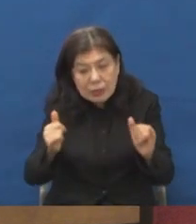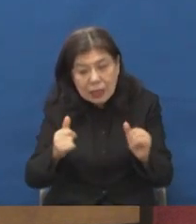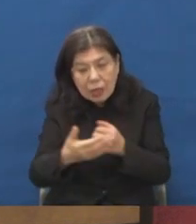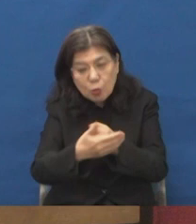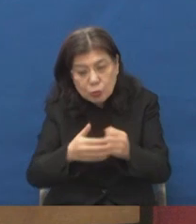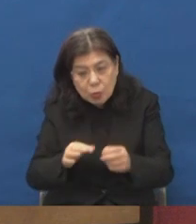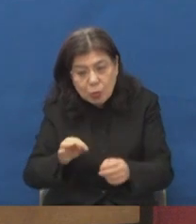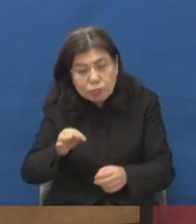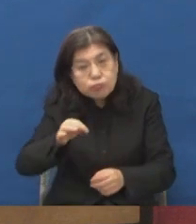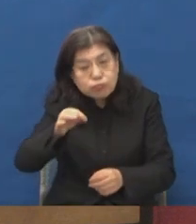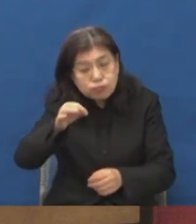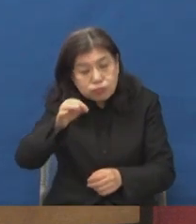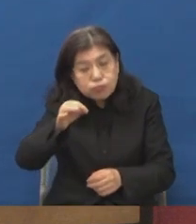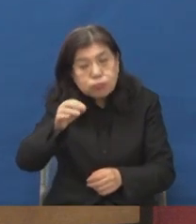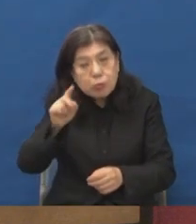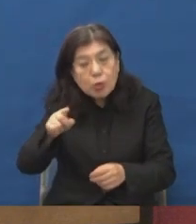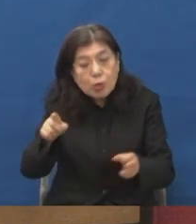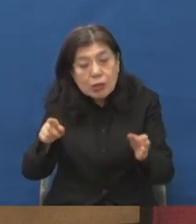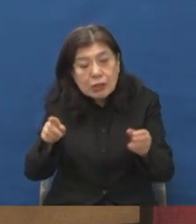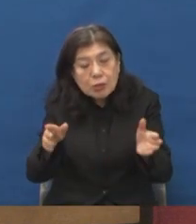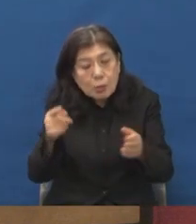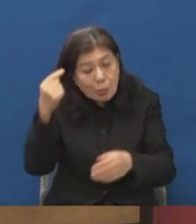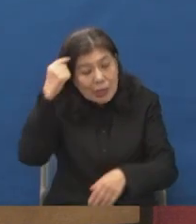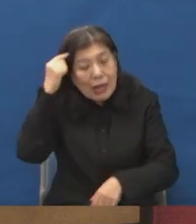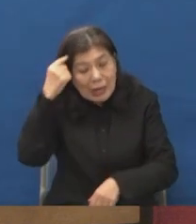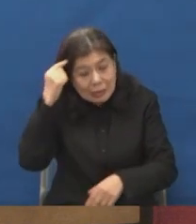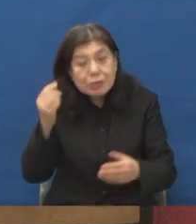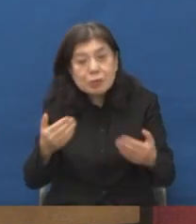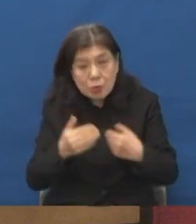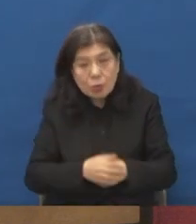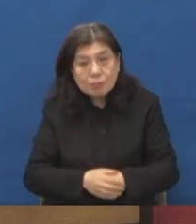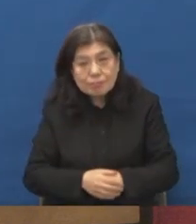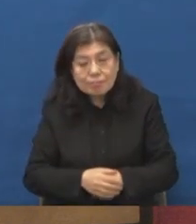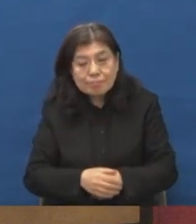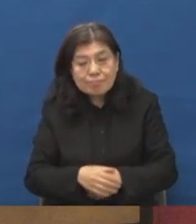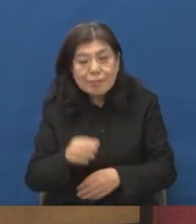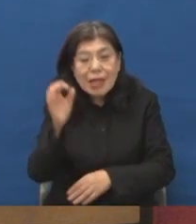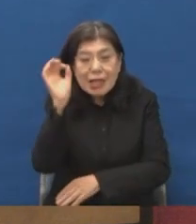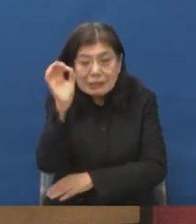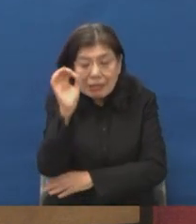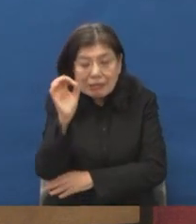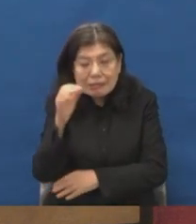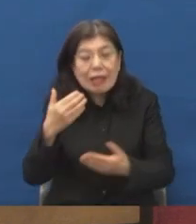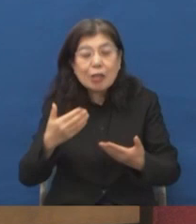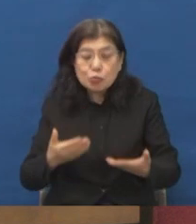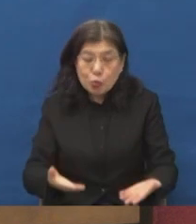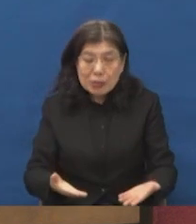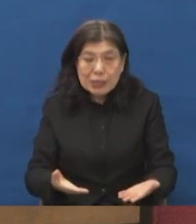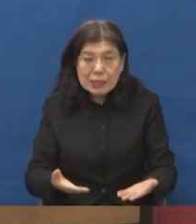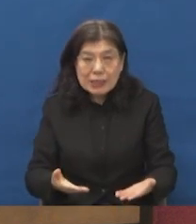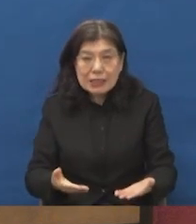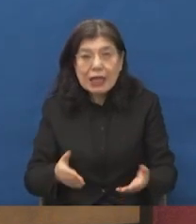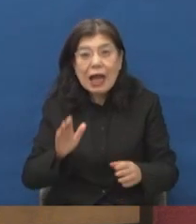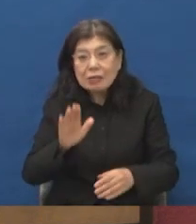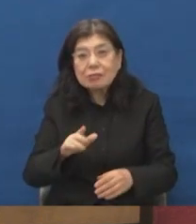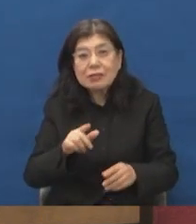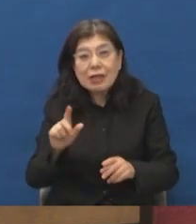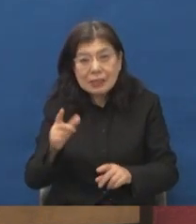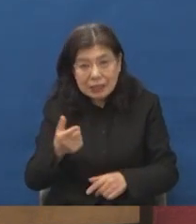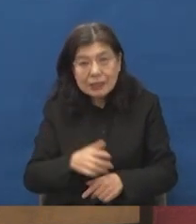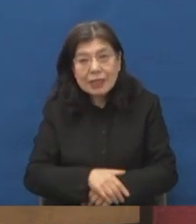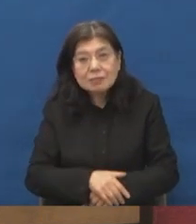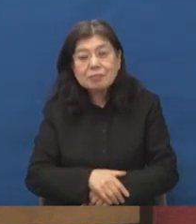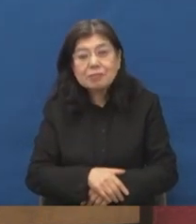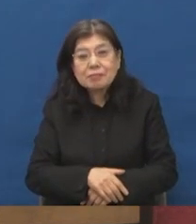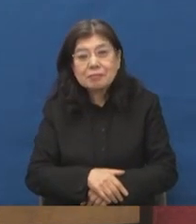ければなりません。税収が増え、財政に余裕が出たといえる状況ではなく、先行投資として財政支出